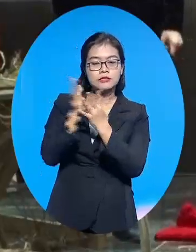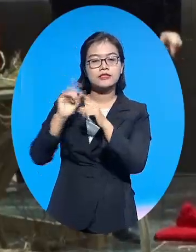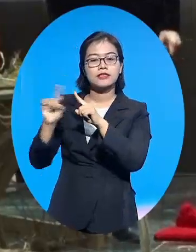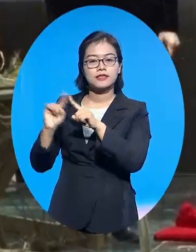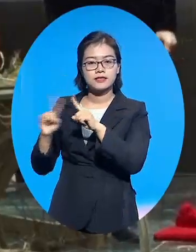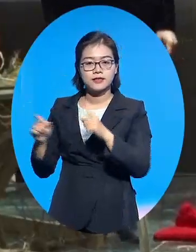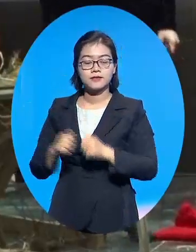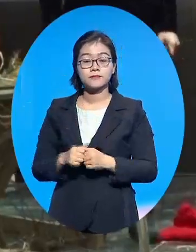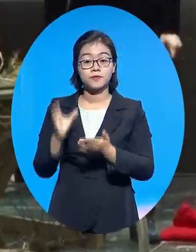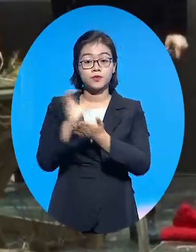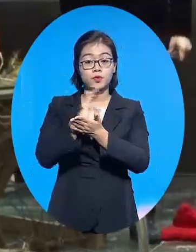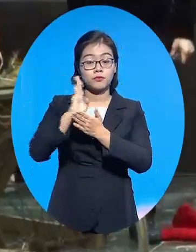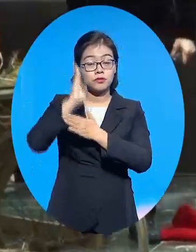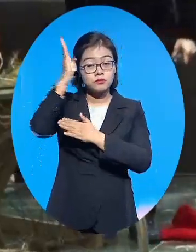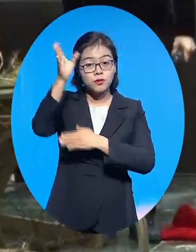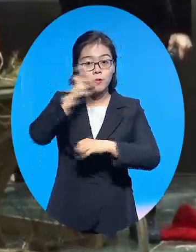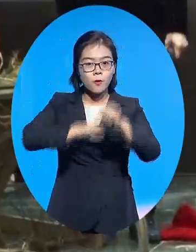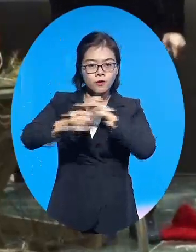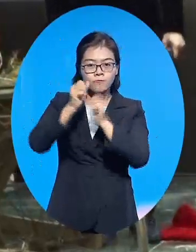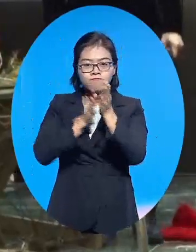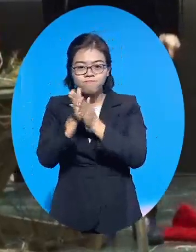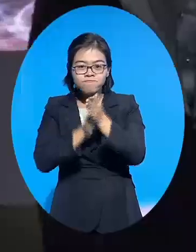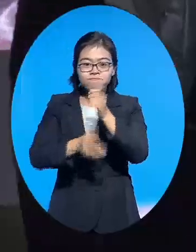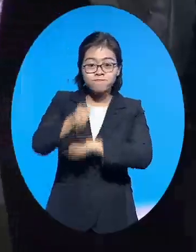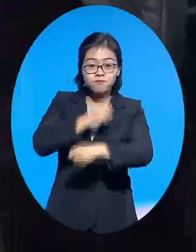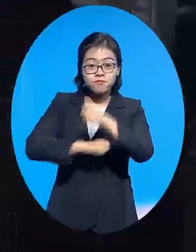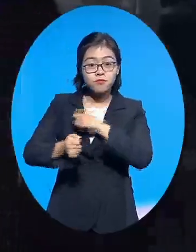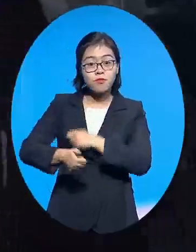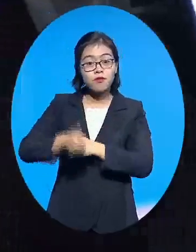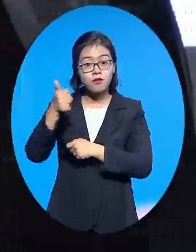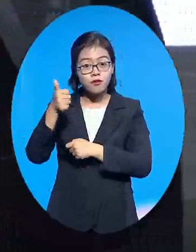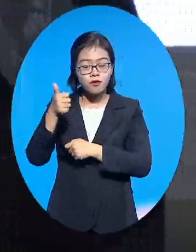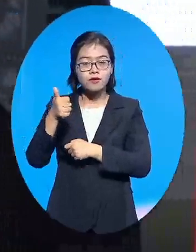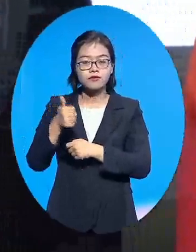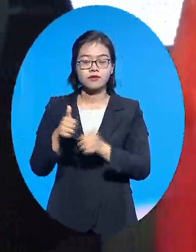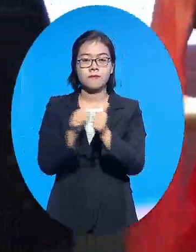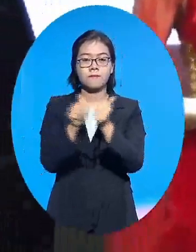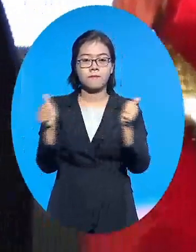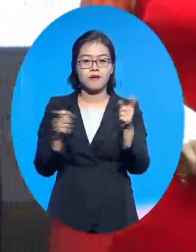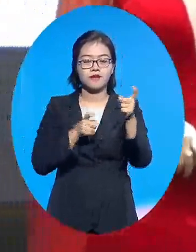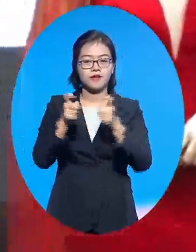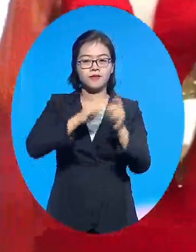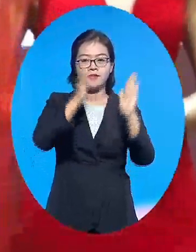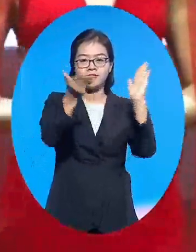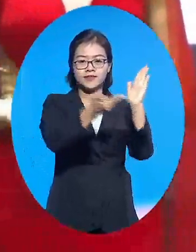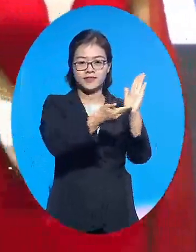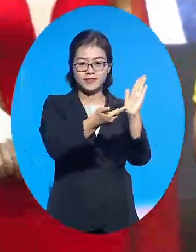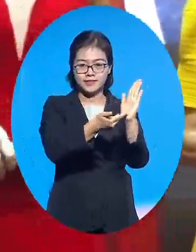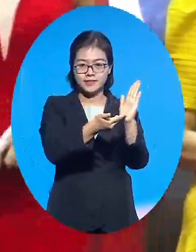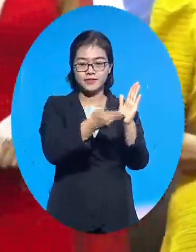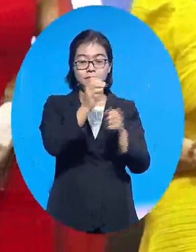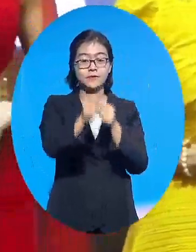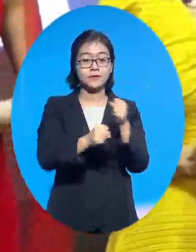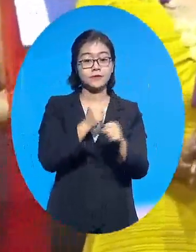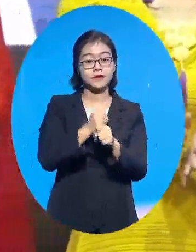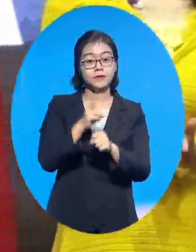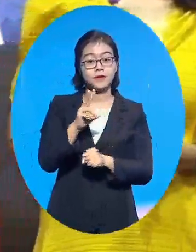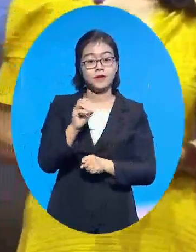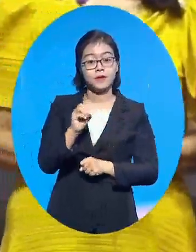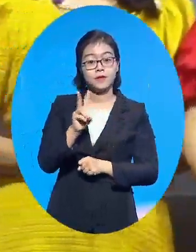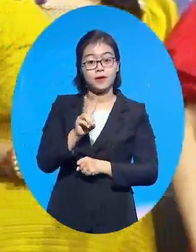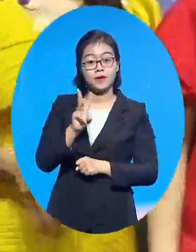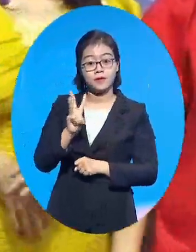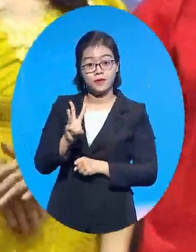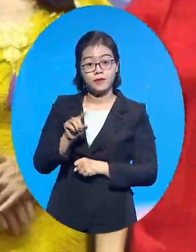sôi nổi hơn hiệu quả hơn trong thời gian tới bsa đã chính thức ra mắt ban điều hành nhiệm kỳ 2023 2024